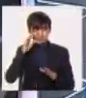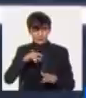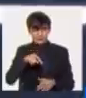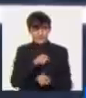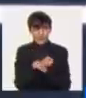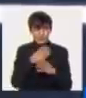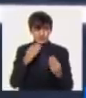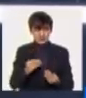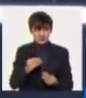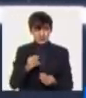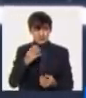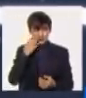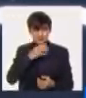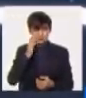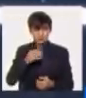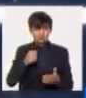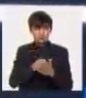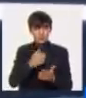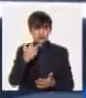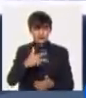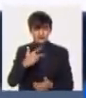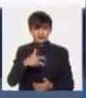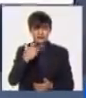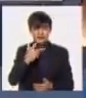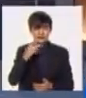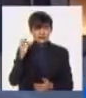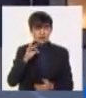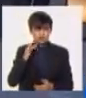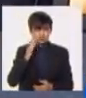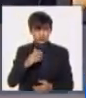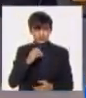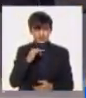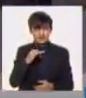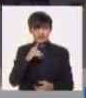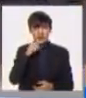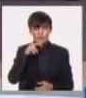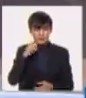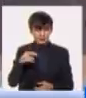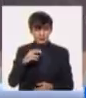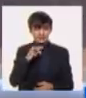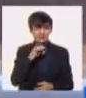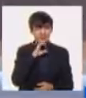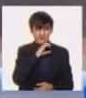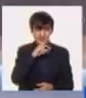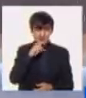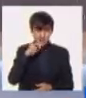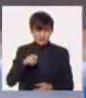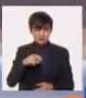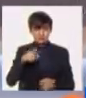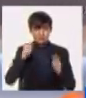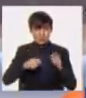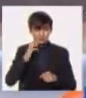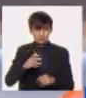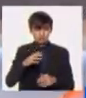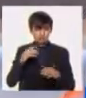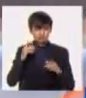эти выходные. Потеплеет до 33 градусов. А на западе и северо-западе пройдут дожди с грозами. При